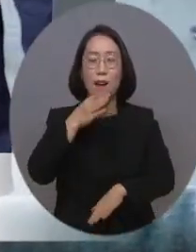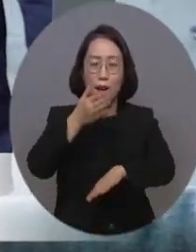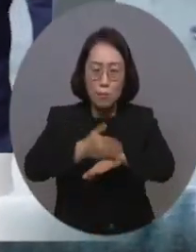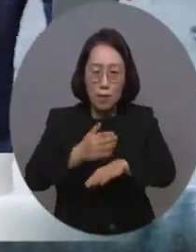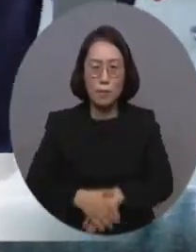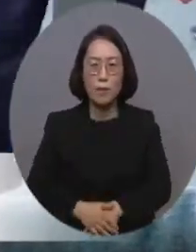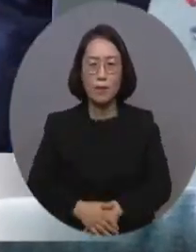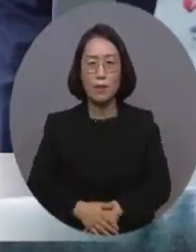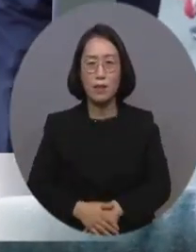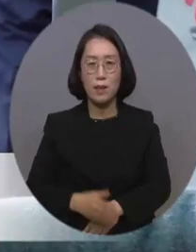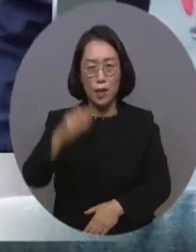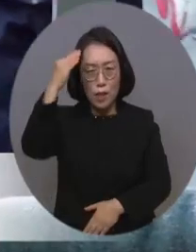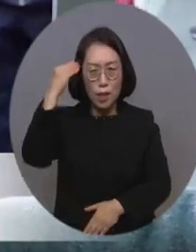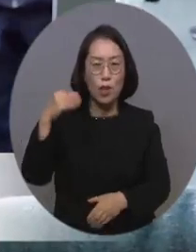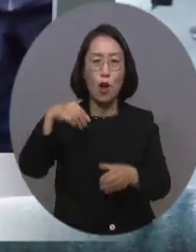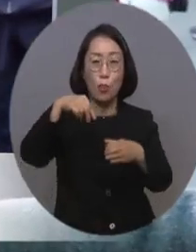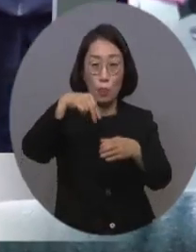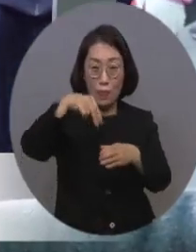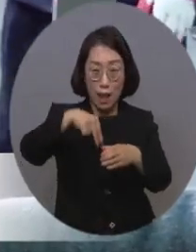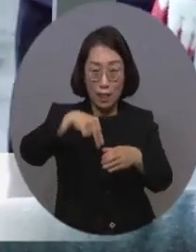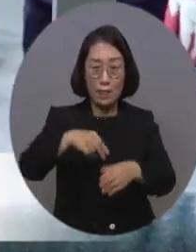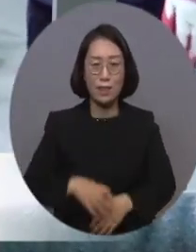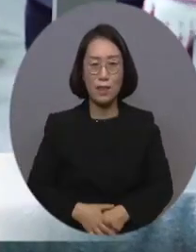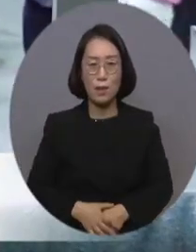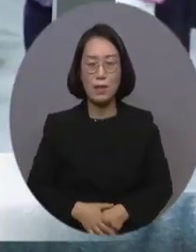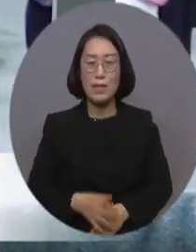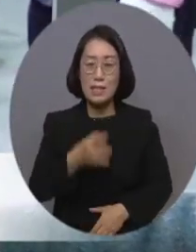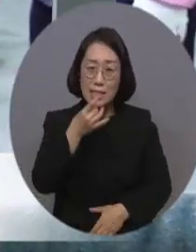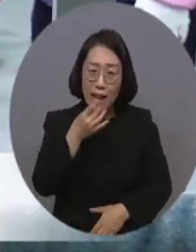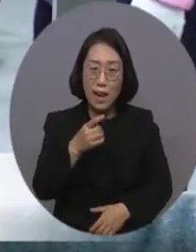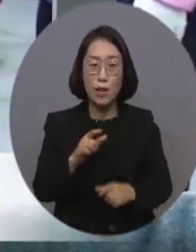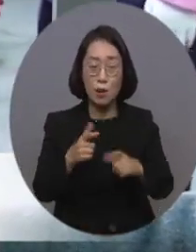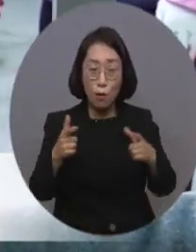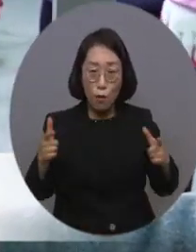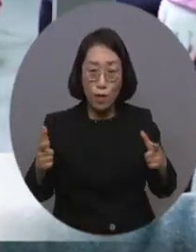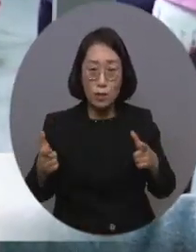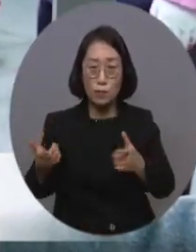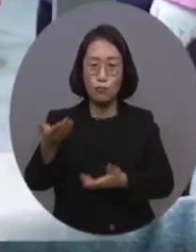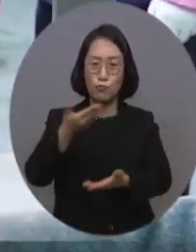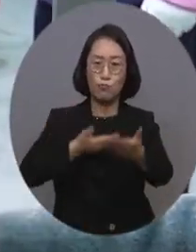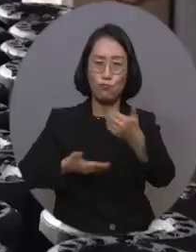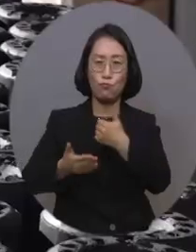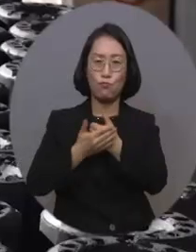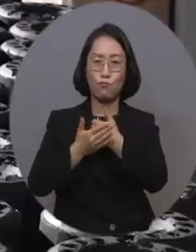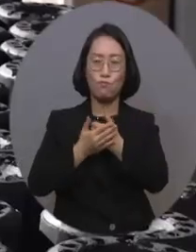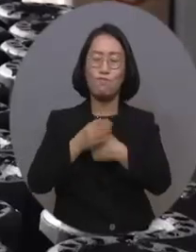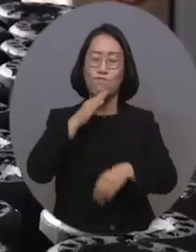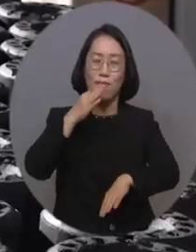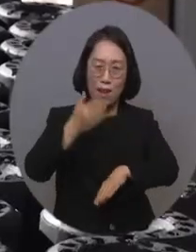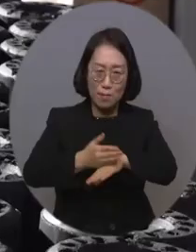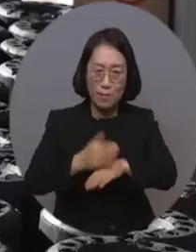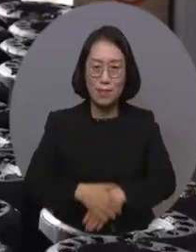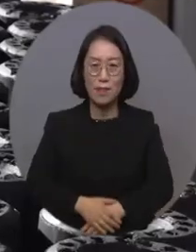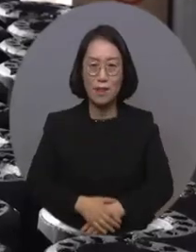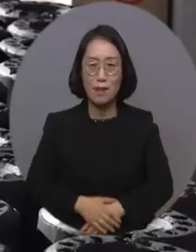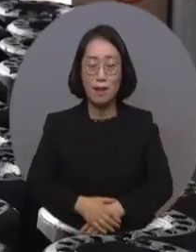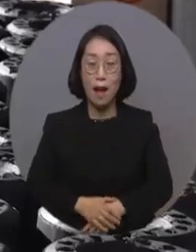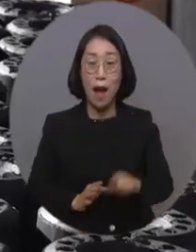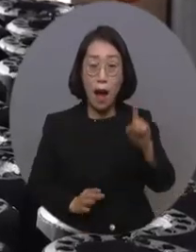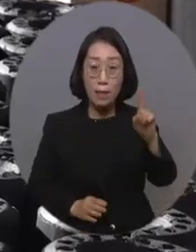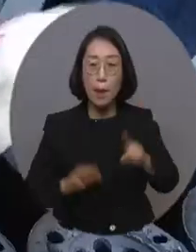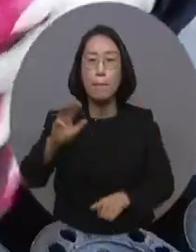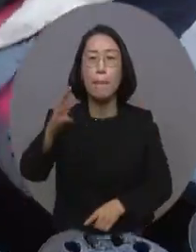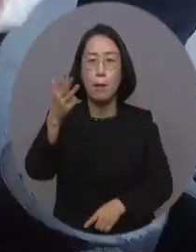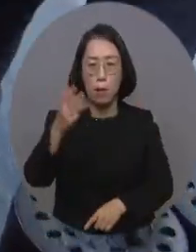고맙습니다. 이렇게 여러 가지를 연탄이고 뭐 쌀이고 이렇게 도와줘서 감사합니다. 올해 연탄 가격은 한 장당